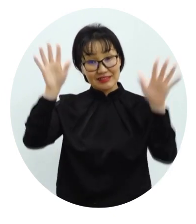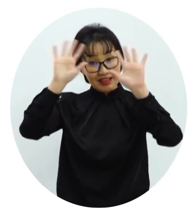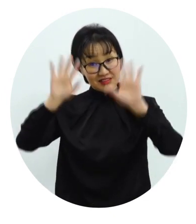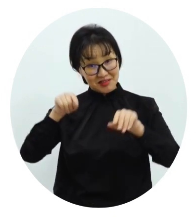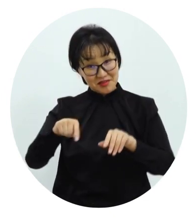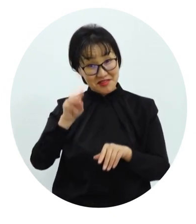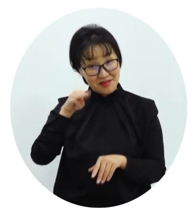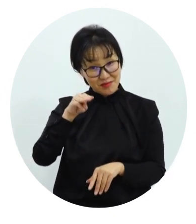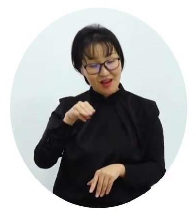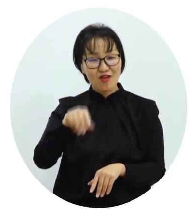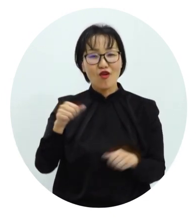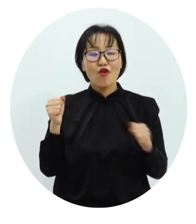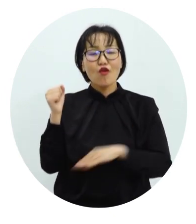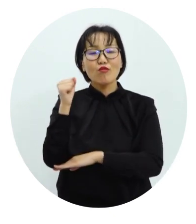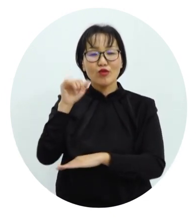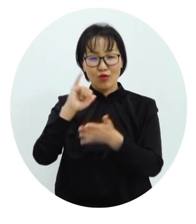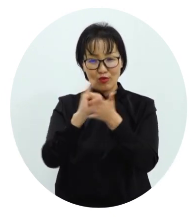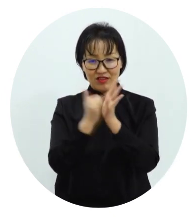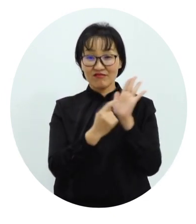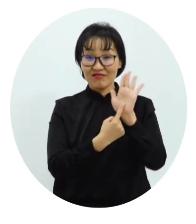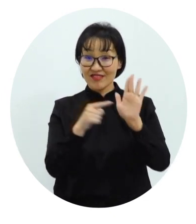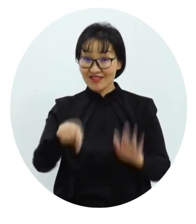үлрэлийг илэрхийлсэн байна.